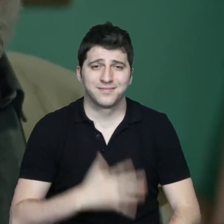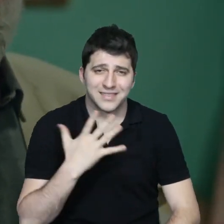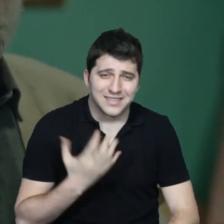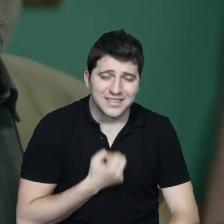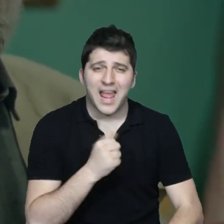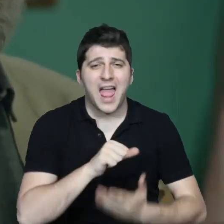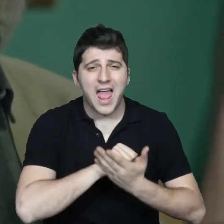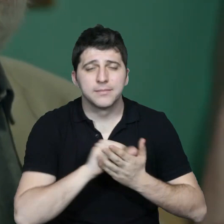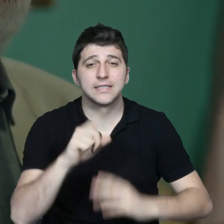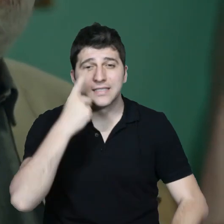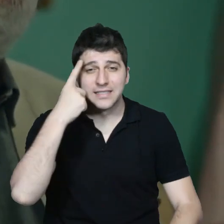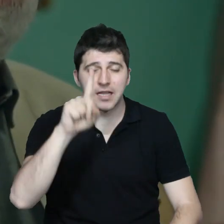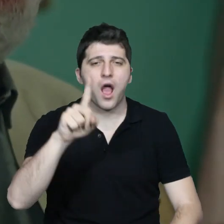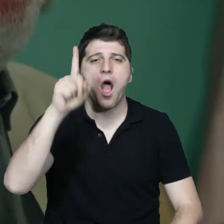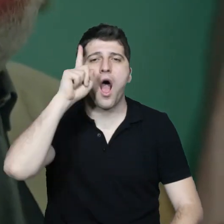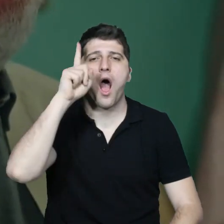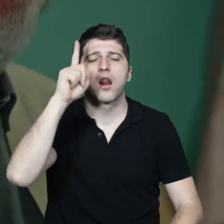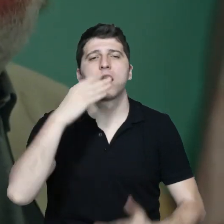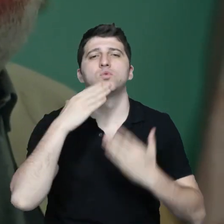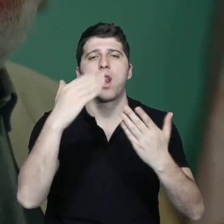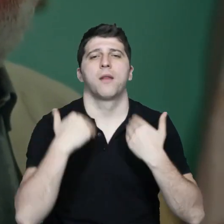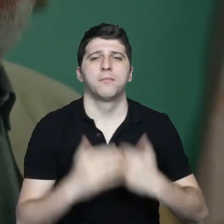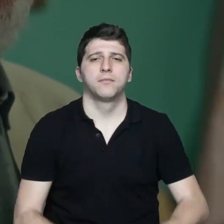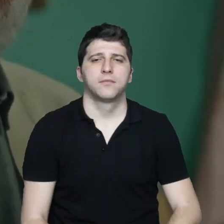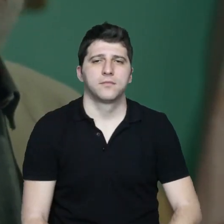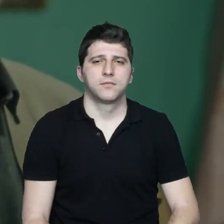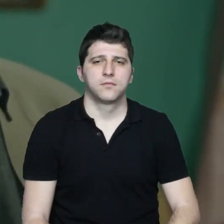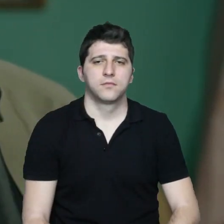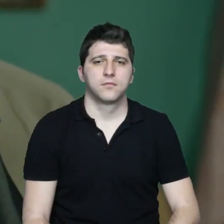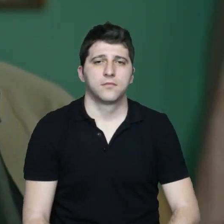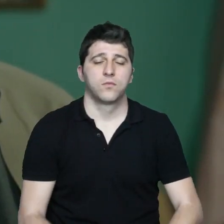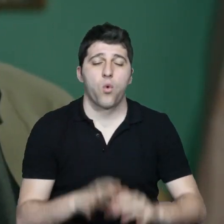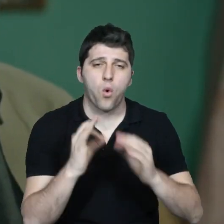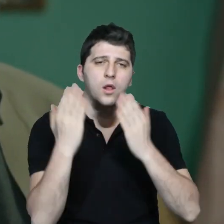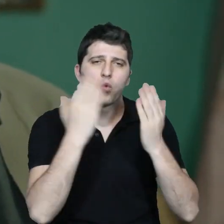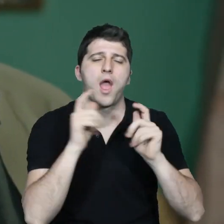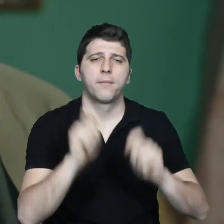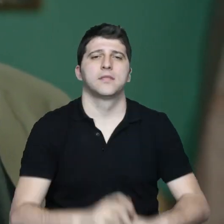üzüntümü yalnızca Allah'a arz ederim. Öyle dua etti.